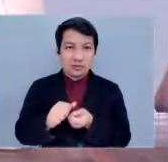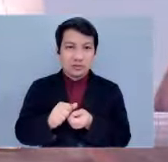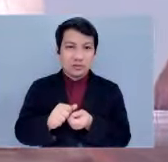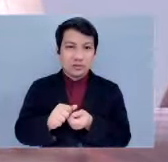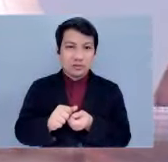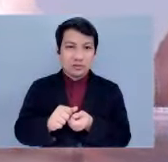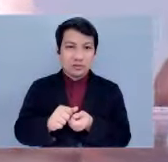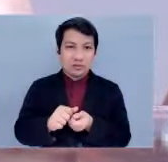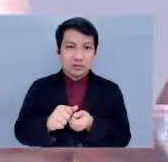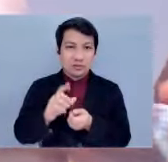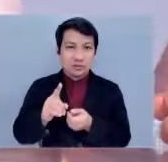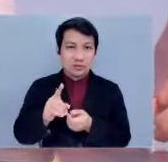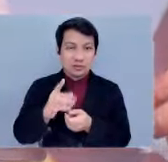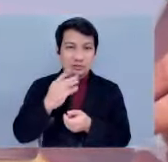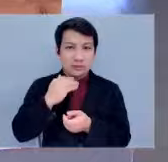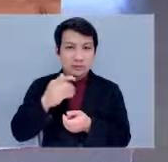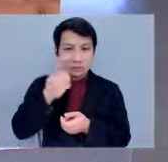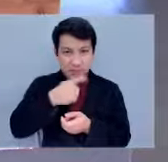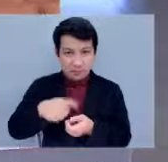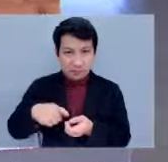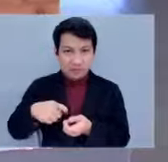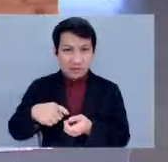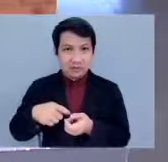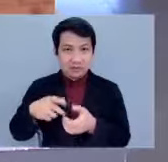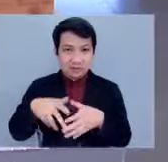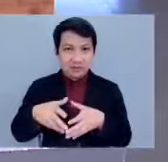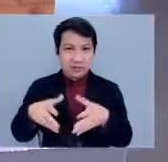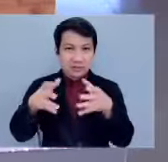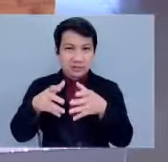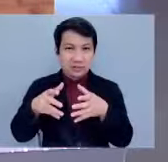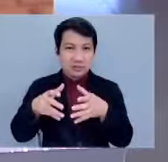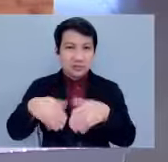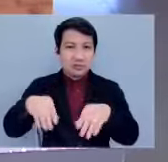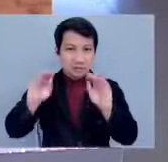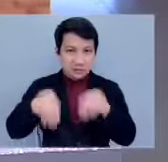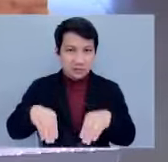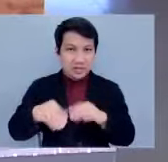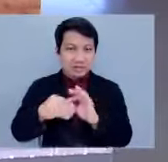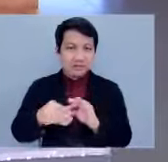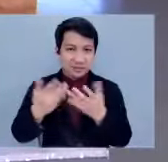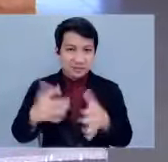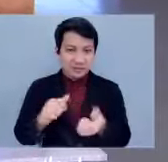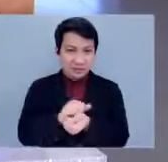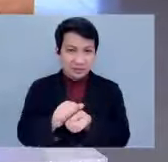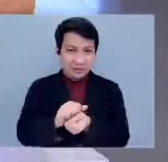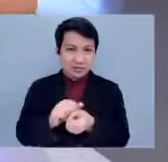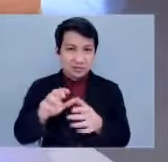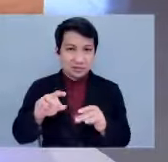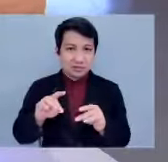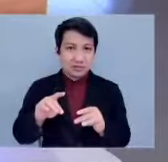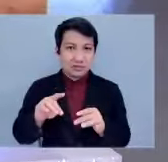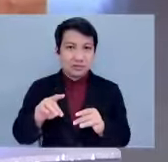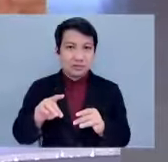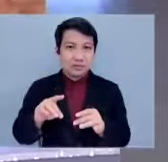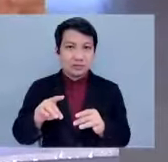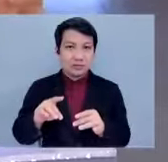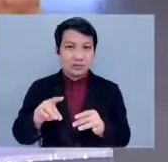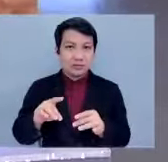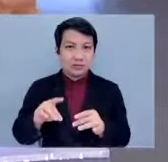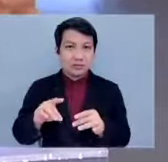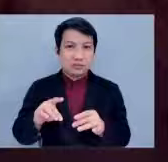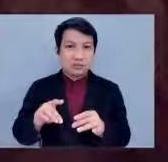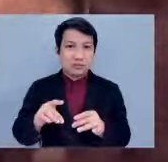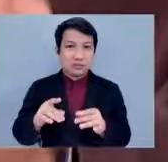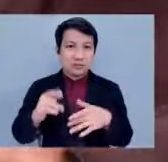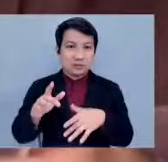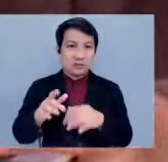and Fabcol. Yun naman pala. Tapos paglaban nyo, lalambot siya. And then, once it dries, pasteurize, babalik din siya sa dati niyang